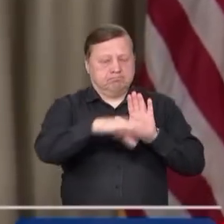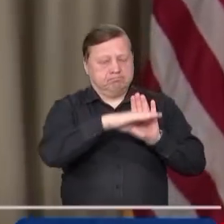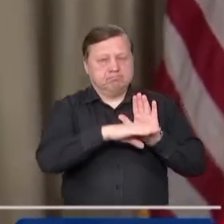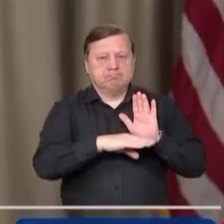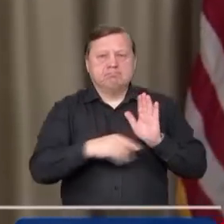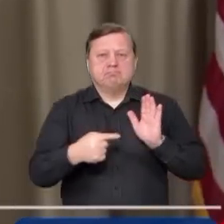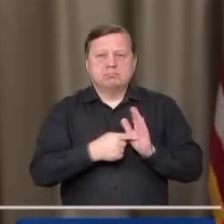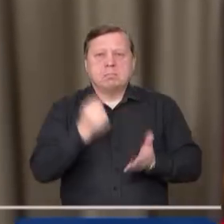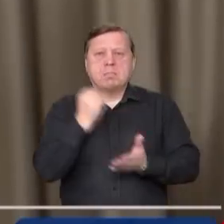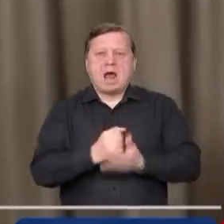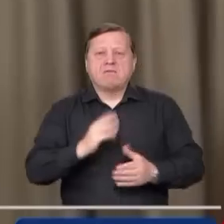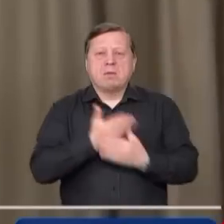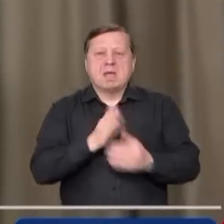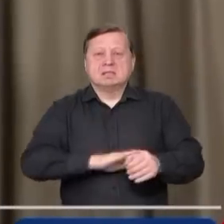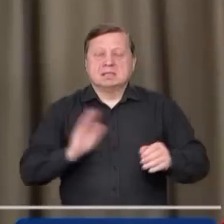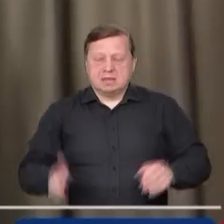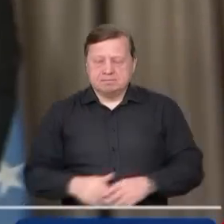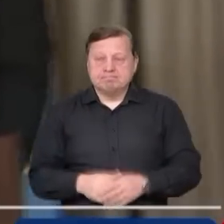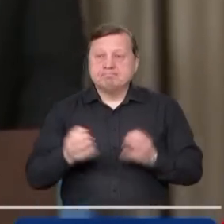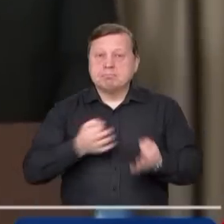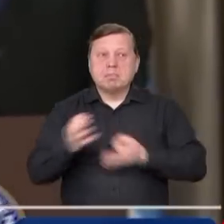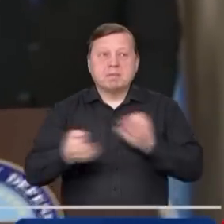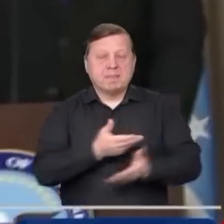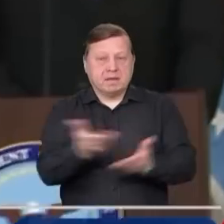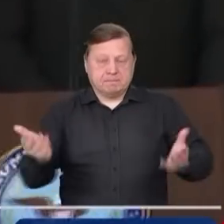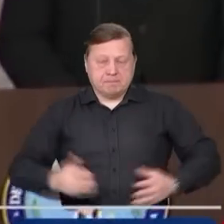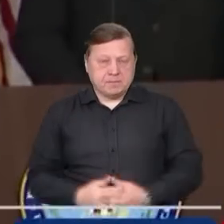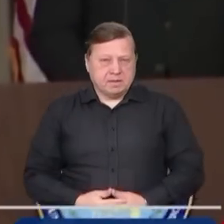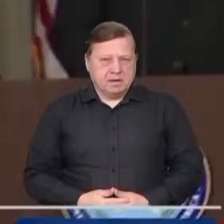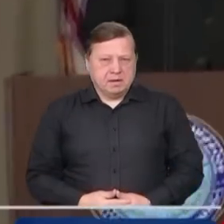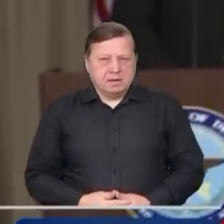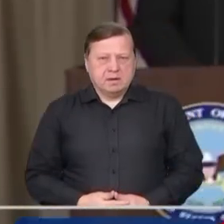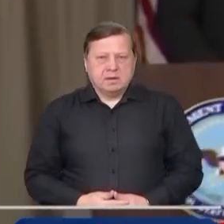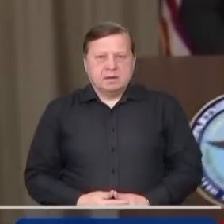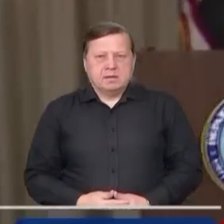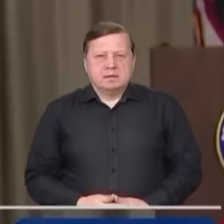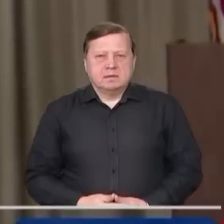pytań. Pan Spanberger z ARD. Czy pani, przepraszam.